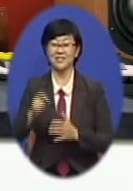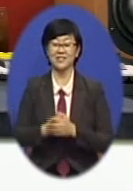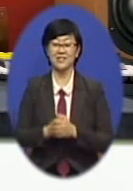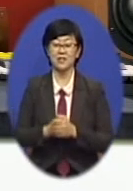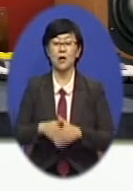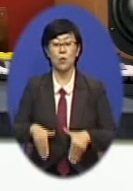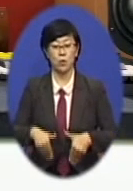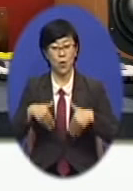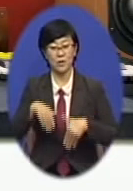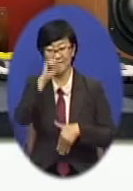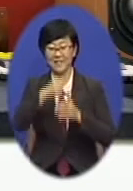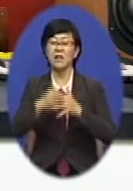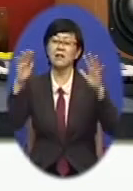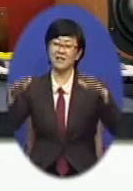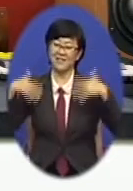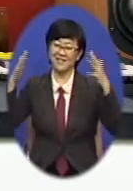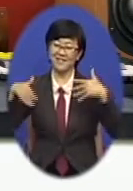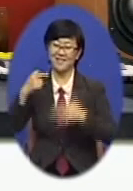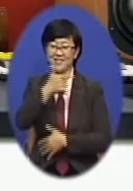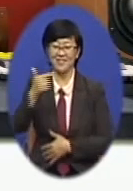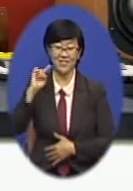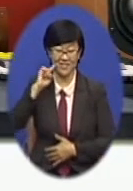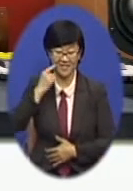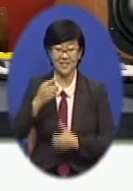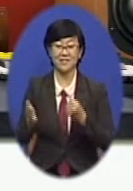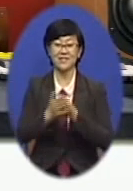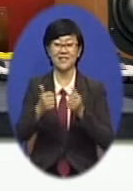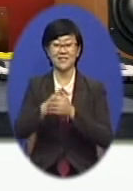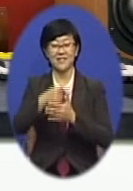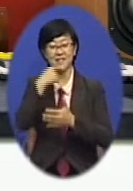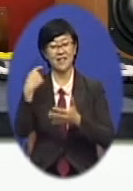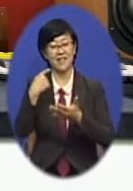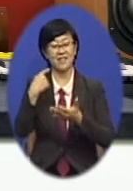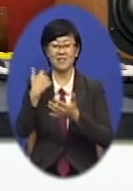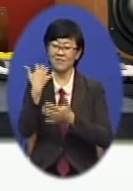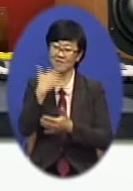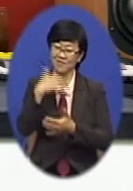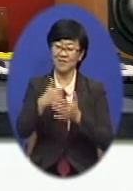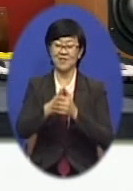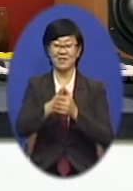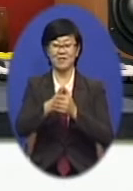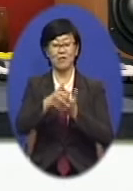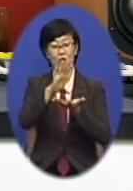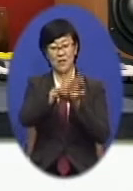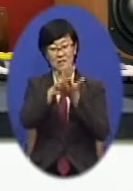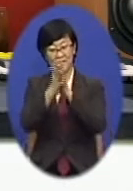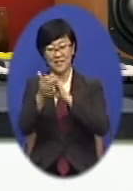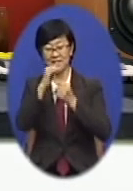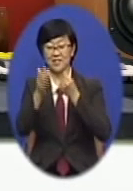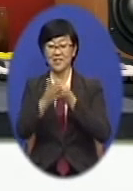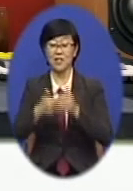근데 봄도 좋지만 가을이 네. 너무 예뻐요, 아주. 단풍이. 예, 네. 예. 이 봄에는 파란